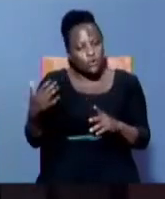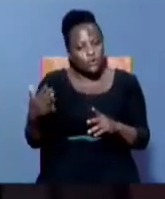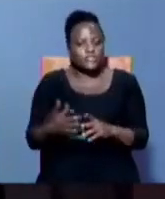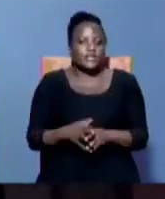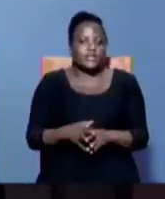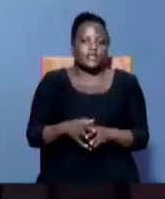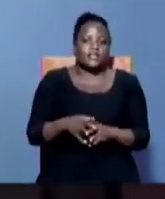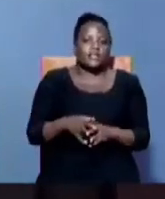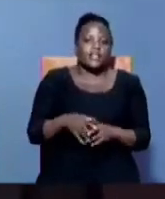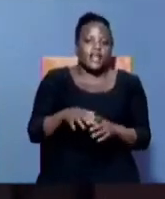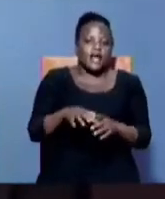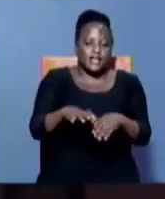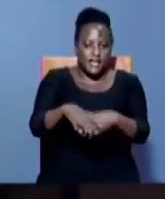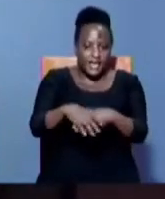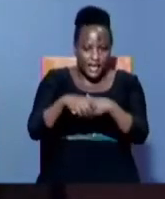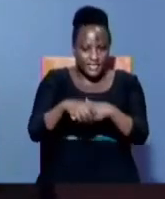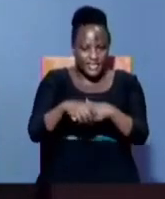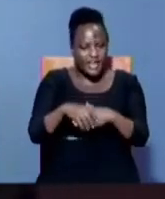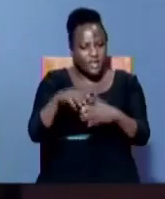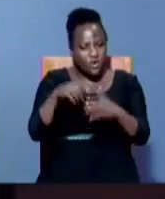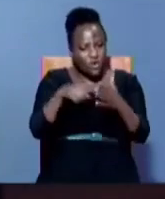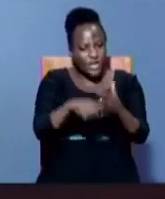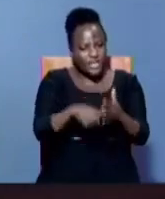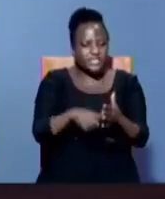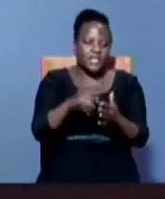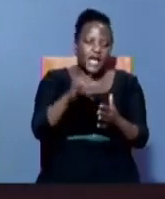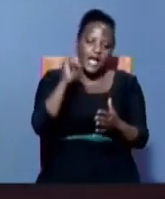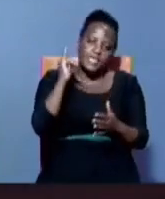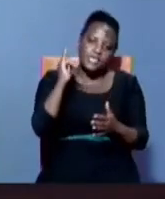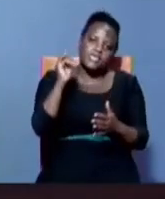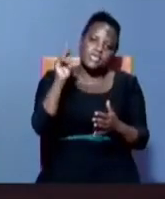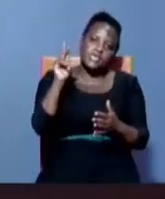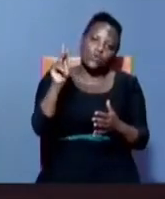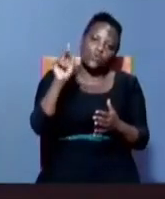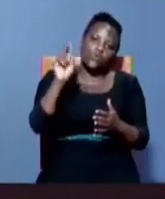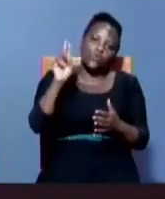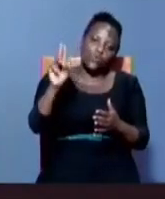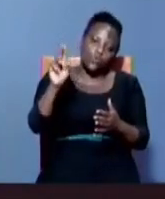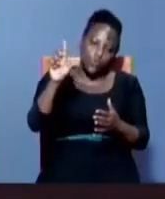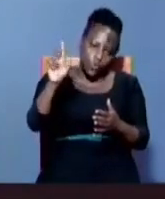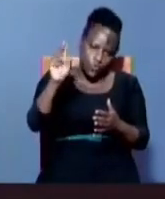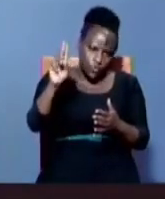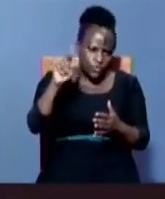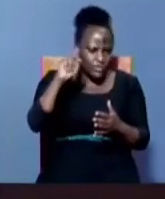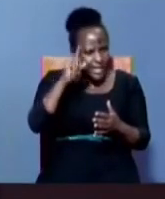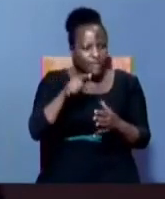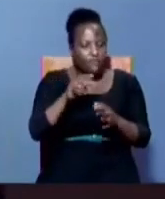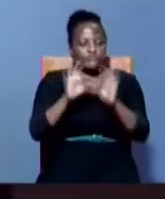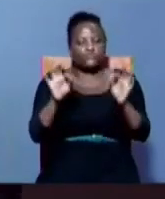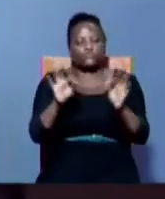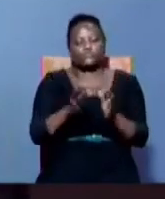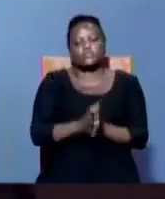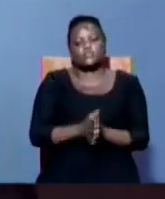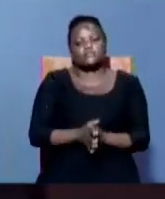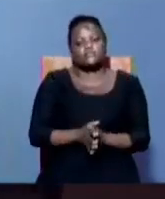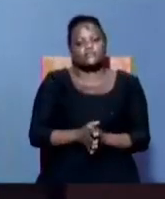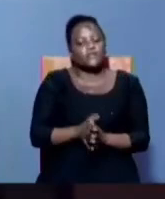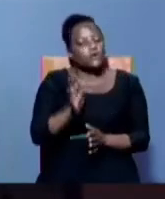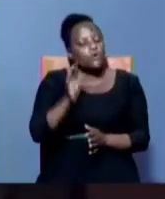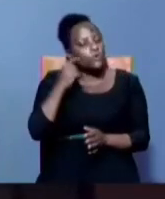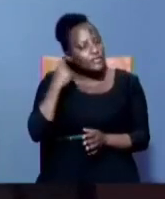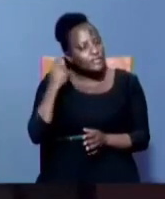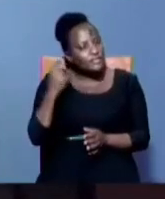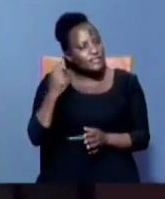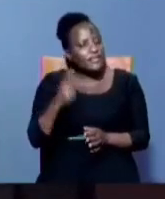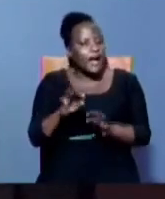la Kiingereza linaoonyesha ikuru, itaeleweka vizuri. Unaposikia patakatifu, nichafanyie patakatifu